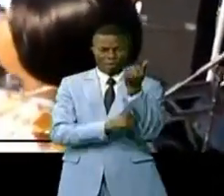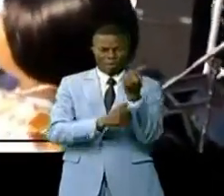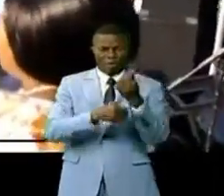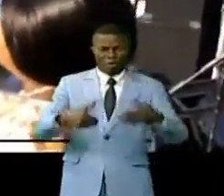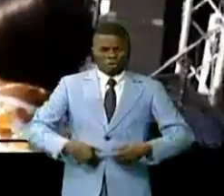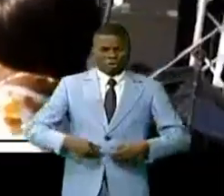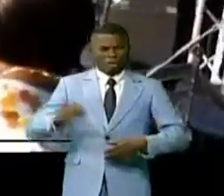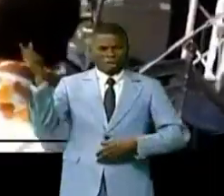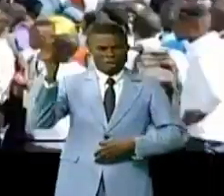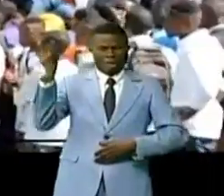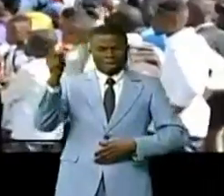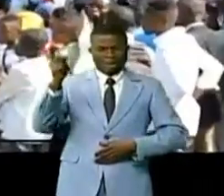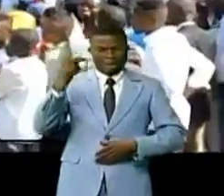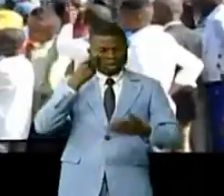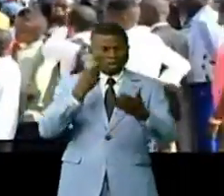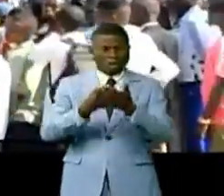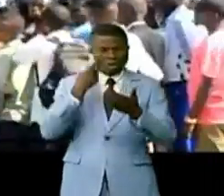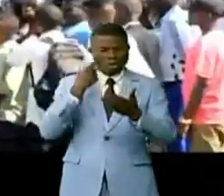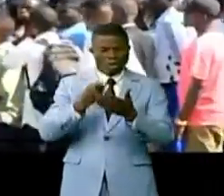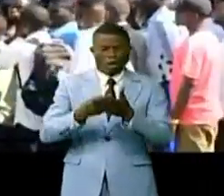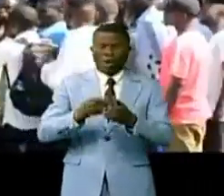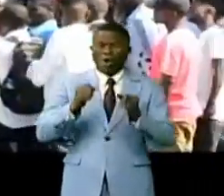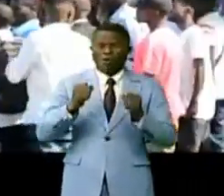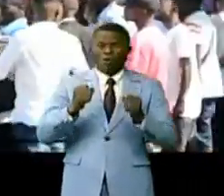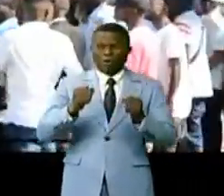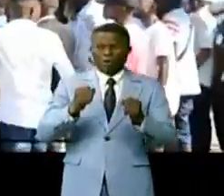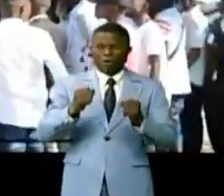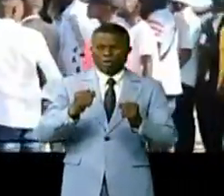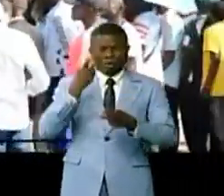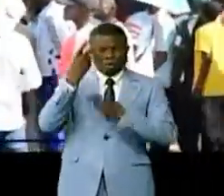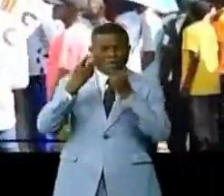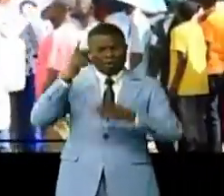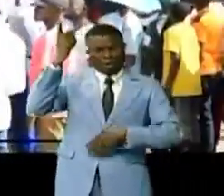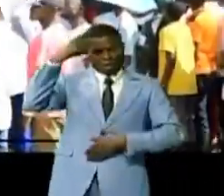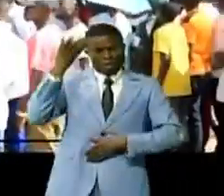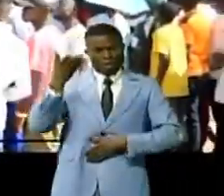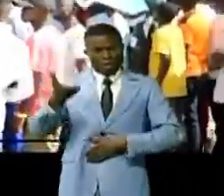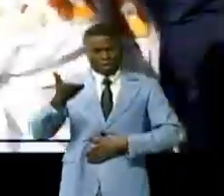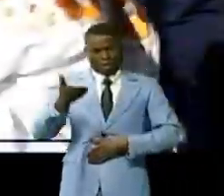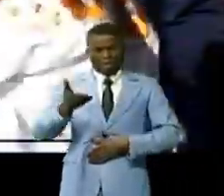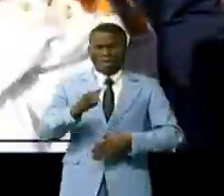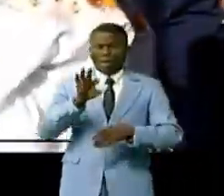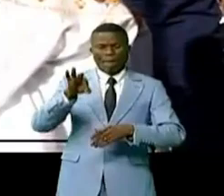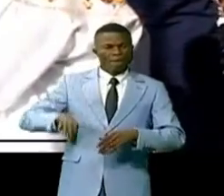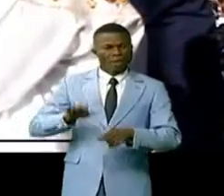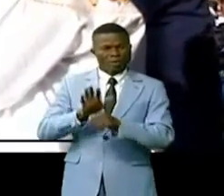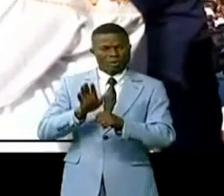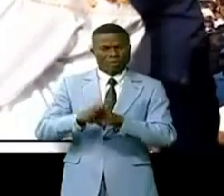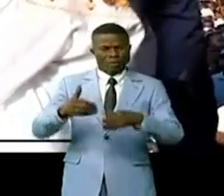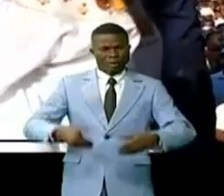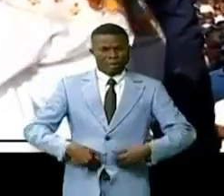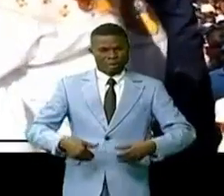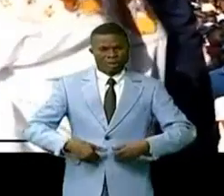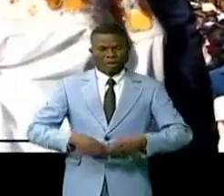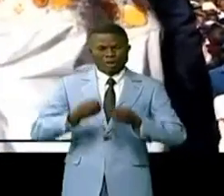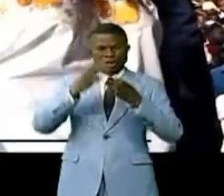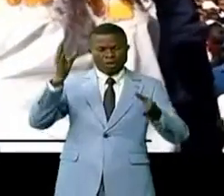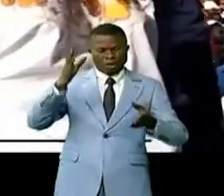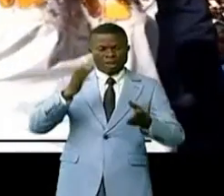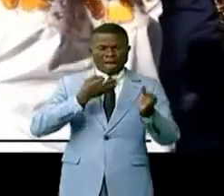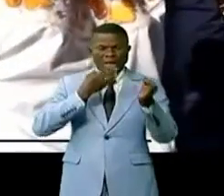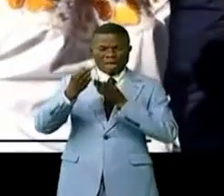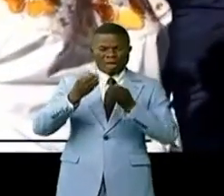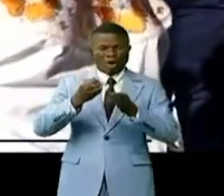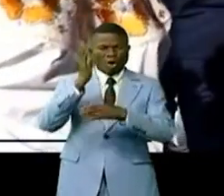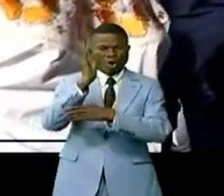Kikwit. Le constat est sans équivoque, car cette visite politique était très bénéfique pour la jeunesse et riche d'enseignement. Il